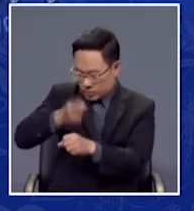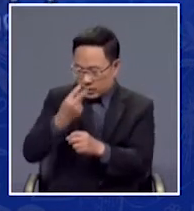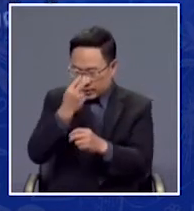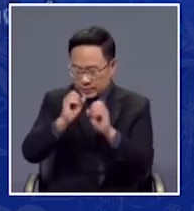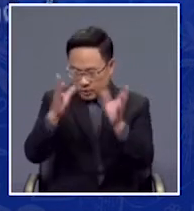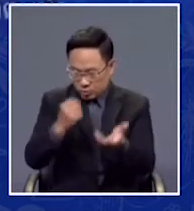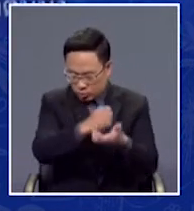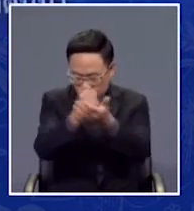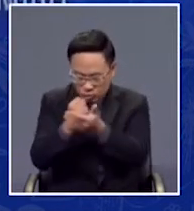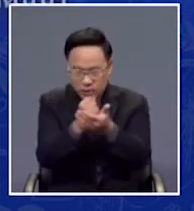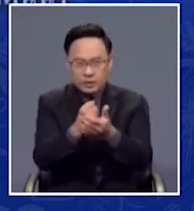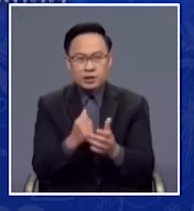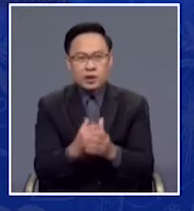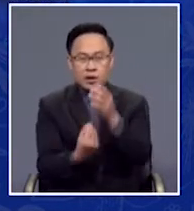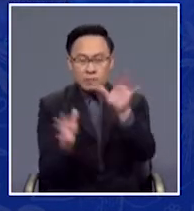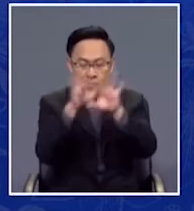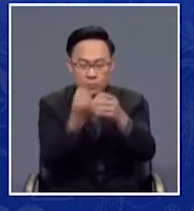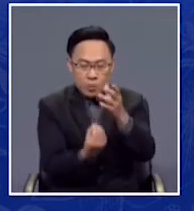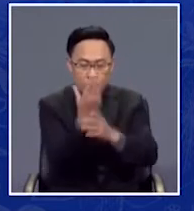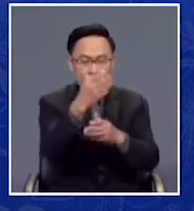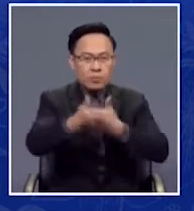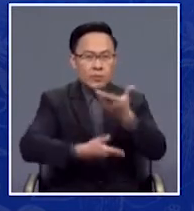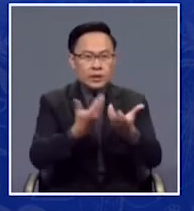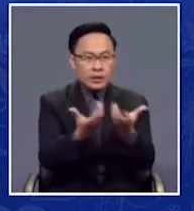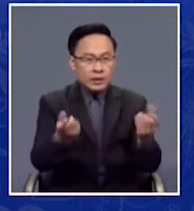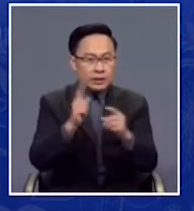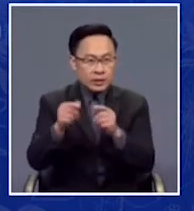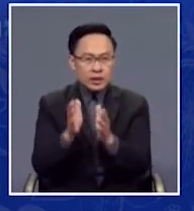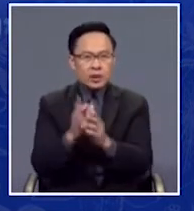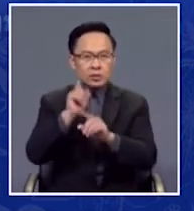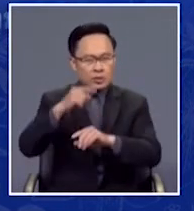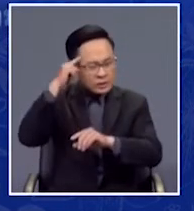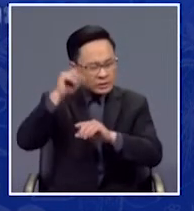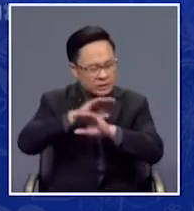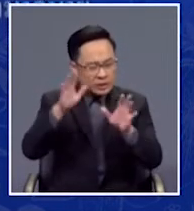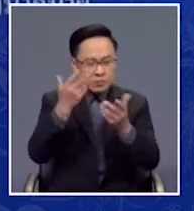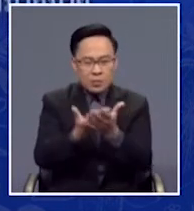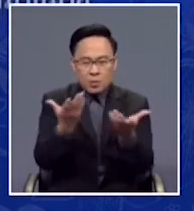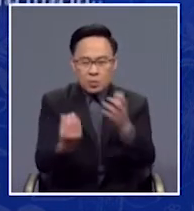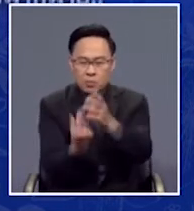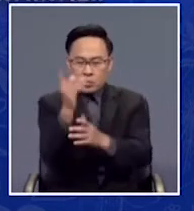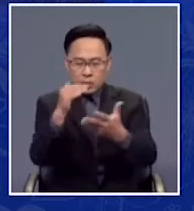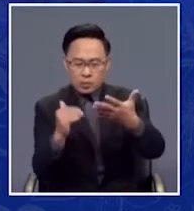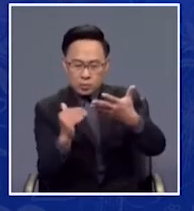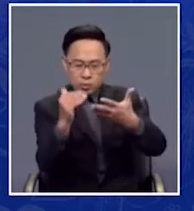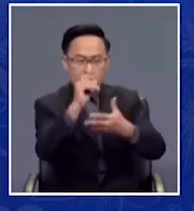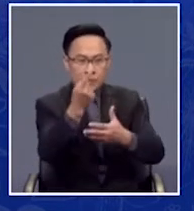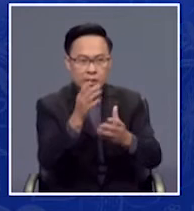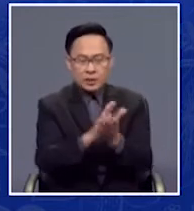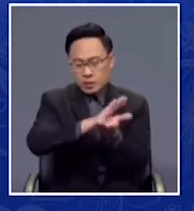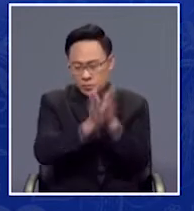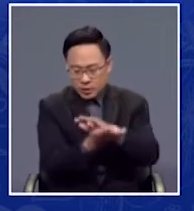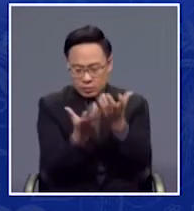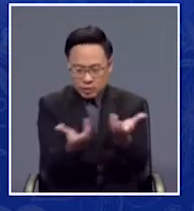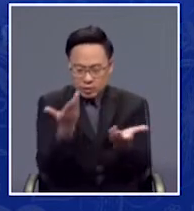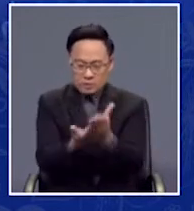วยกันทำปลูกพืชผักผลไม้ขายผลผลิตต้องเลิกคิดขายผลิตผลแต่แค่ต้นน้ำแปลรูปได้สร้างค่าเ